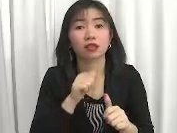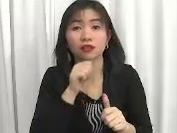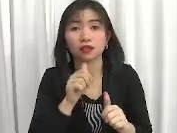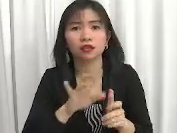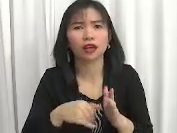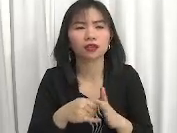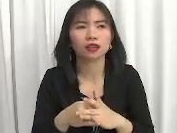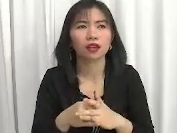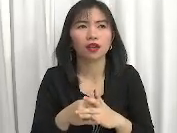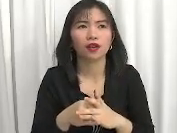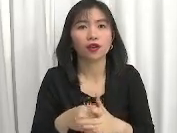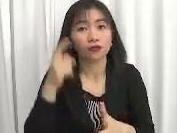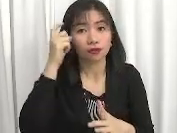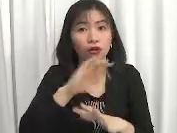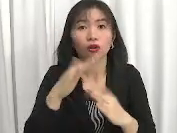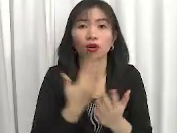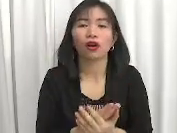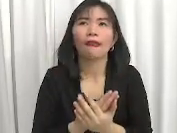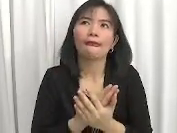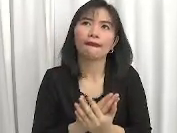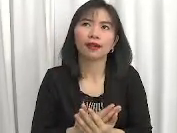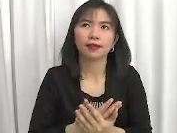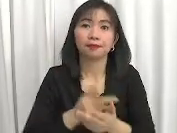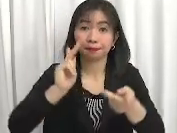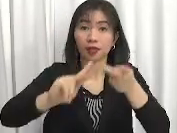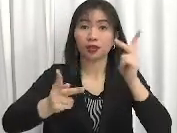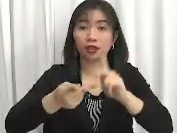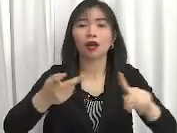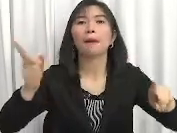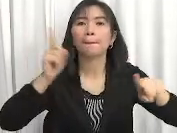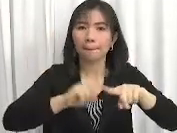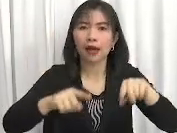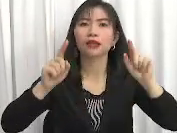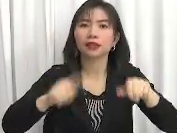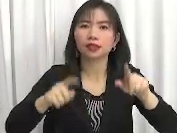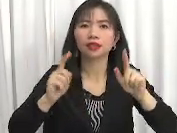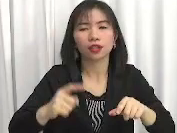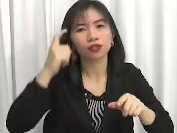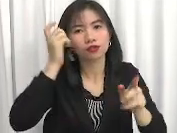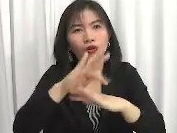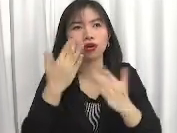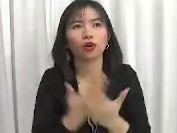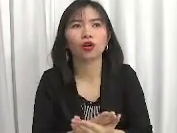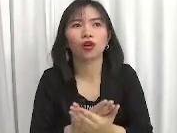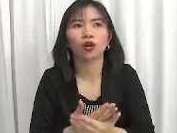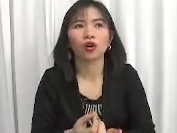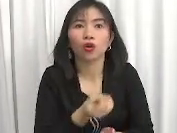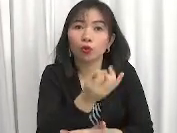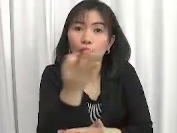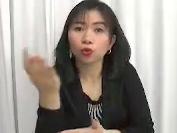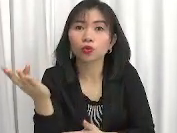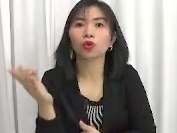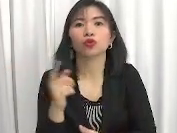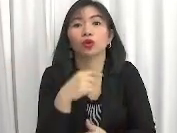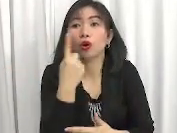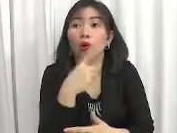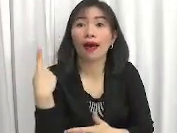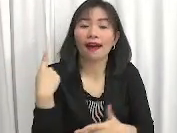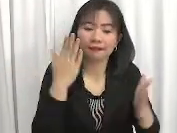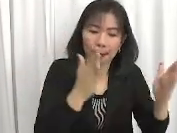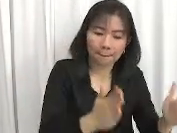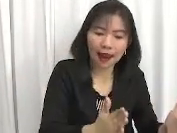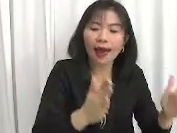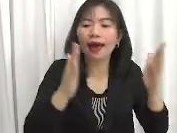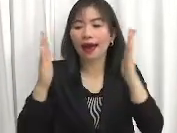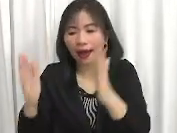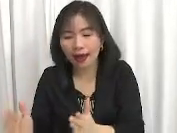sa mga mag-asawa, kundi naaangkop din ito, Brother Rudy, sa mga nagpaplanong mag-asawa.